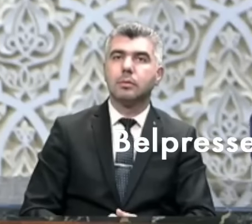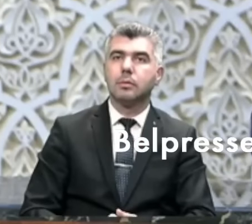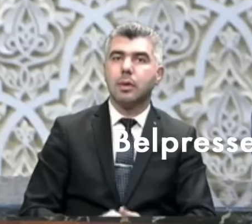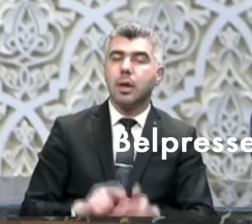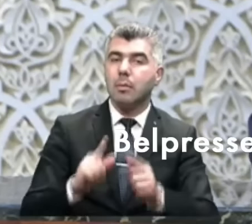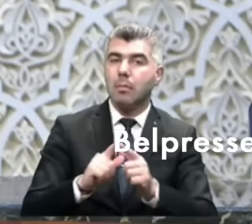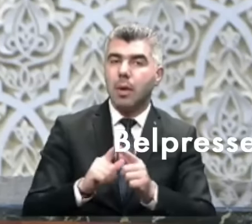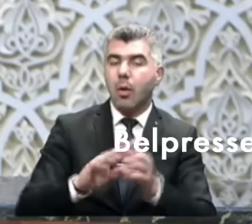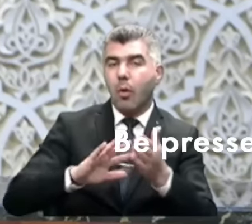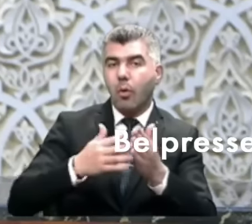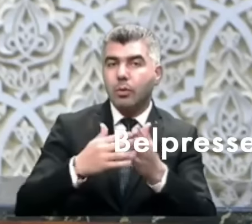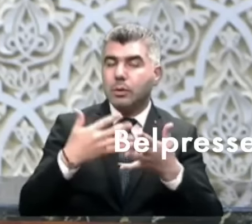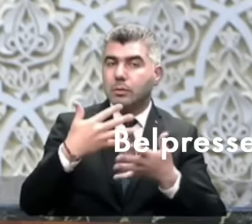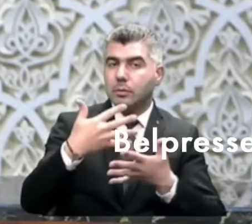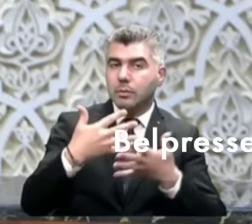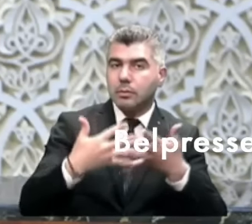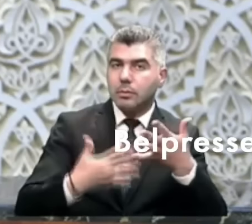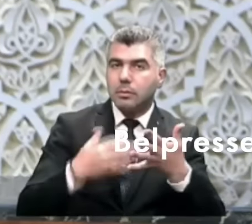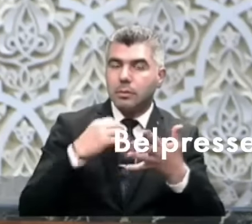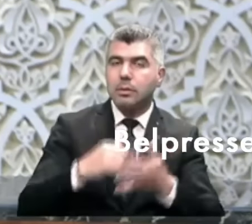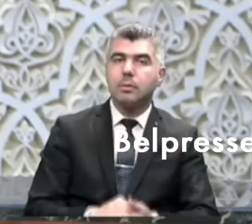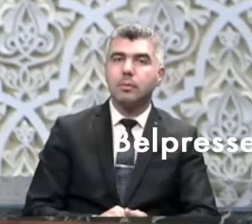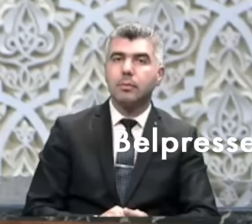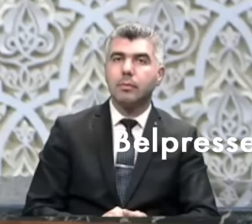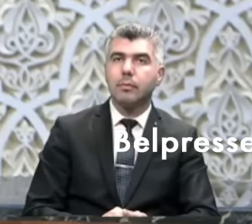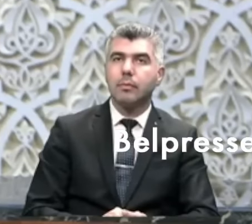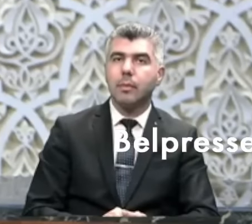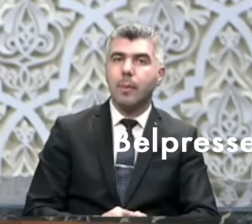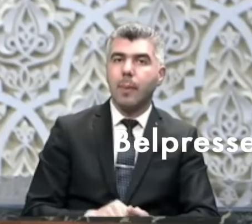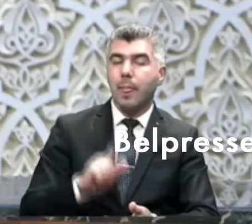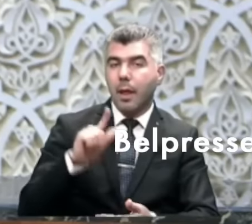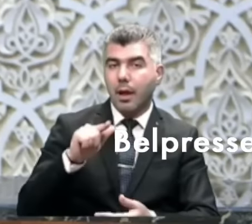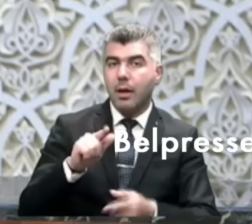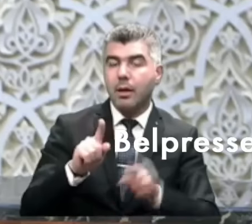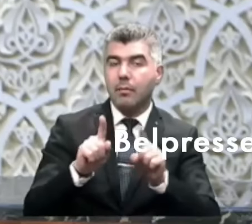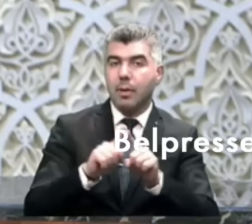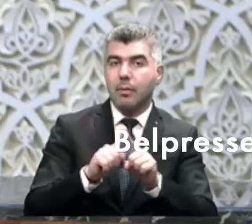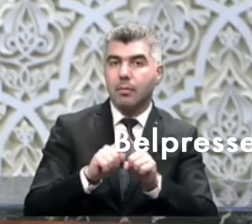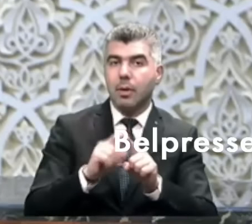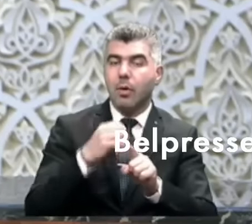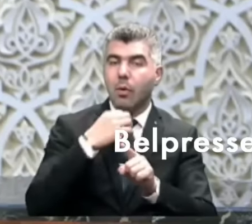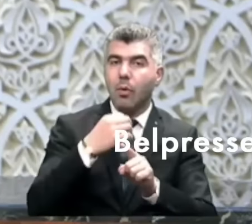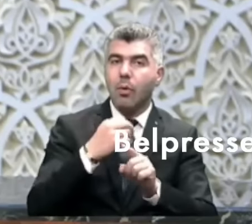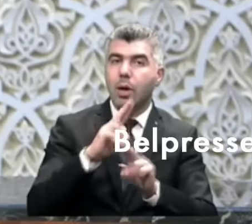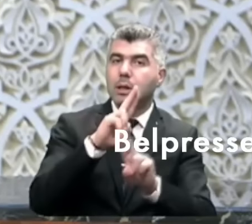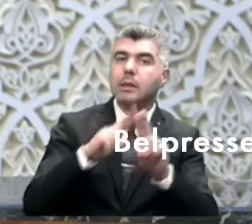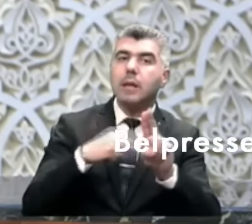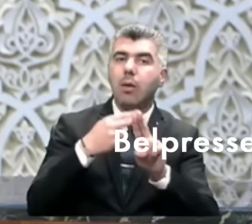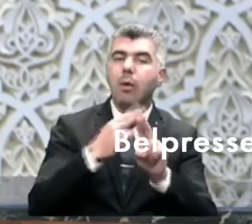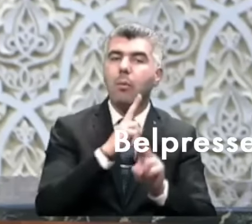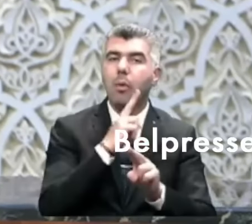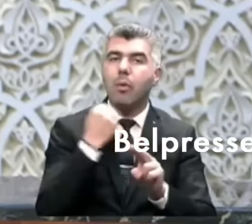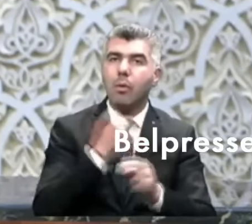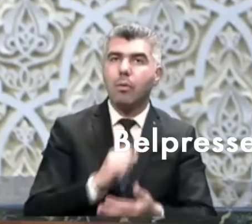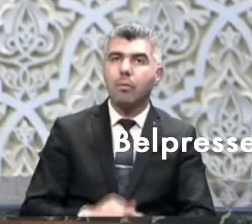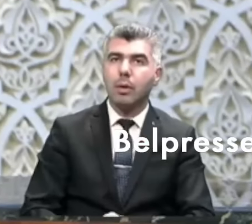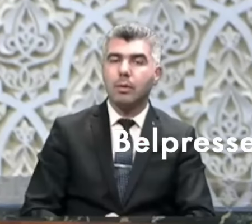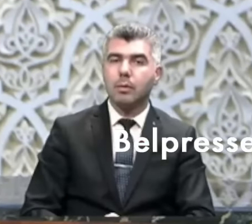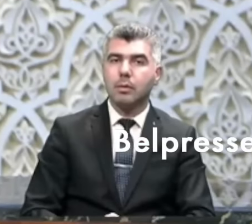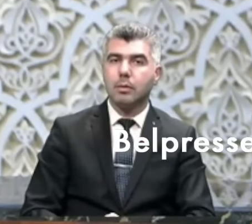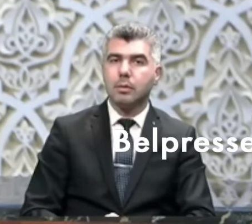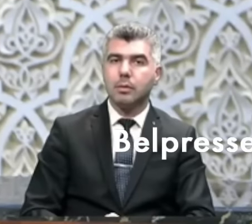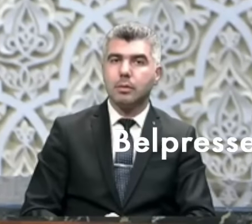واحصائيات وتقييم وربما احكام تستلزم رد الحكومه احنا ما